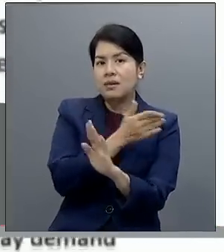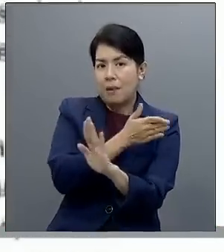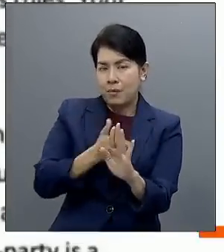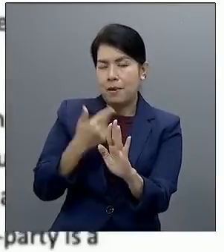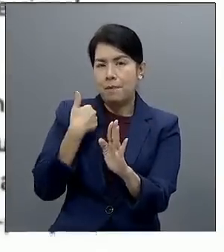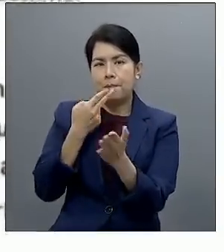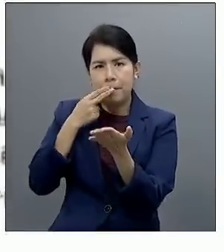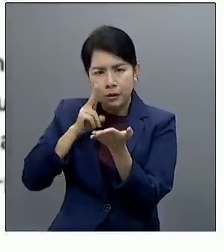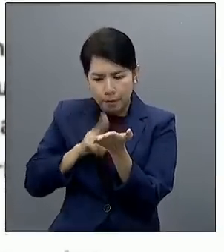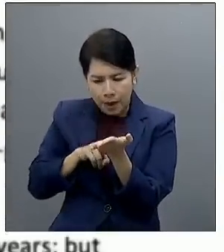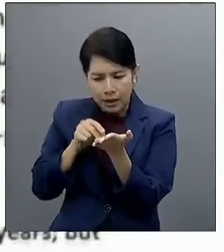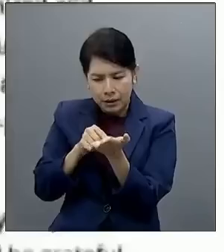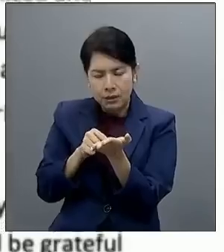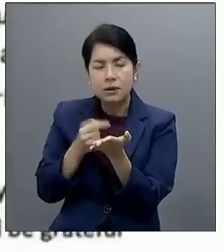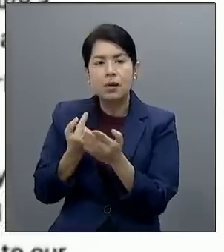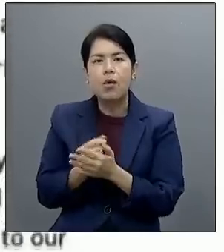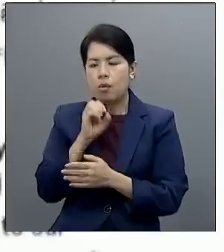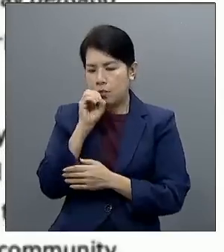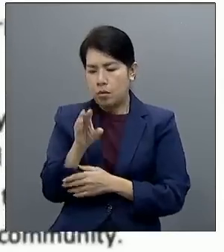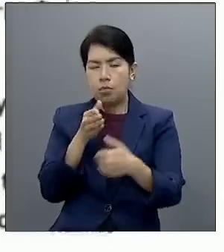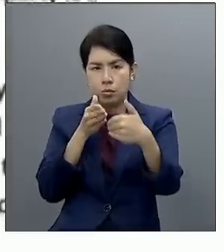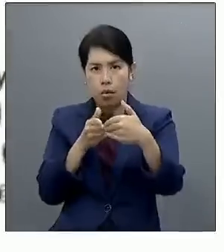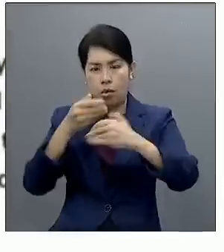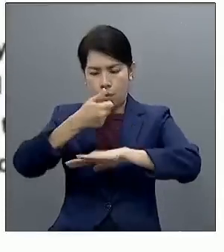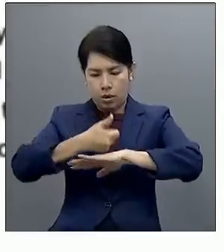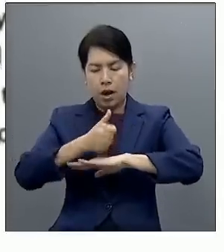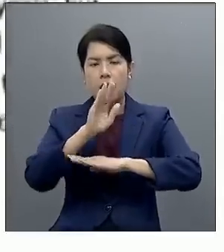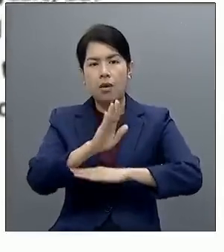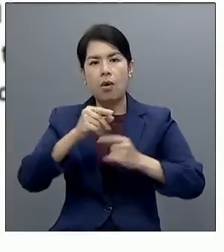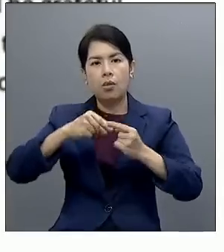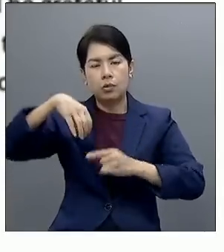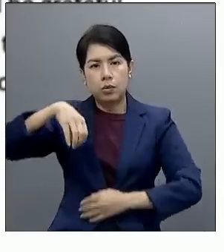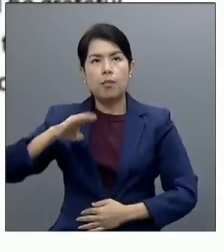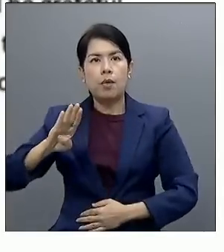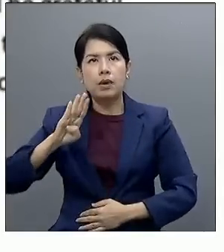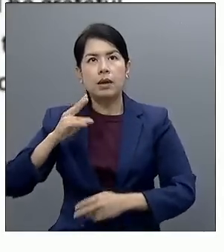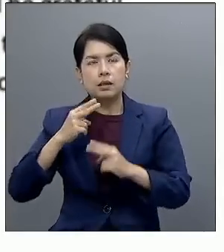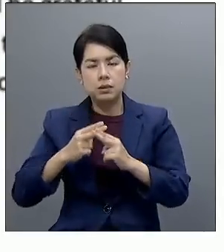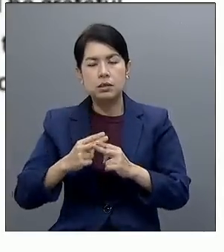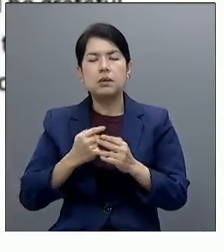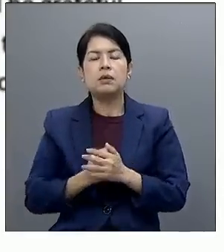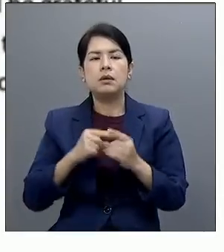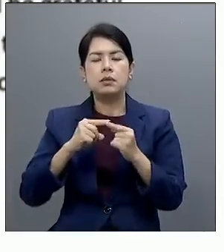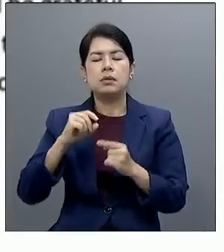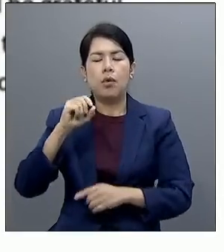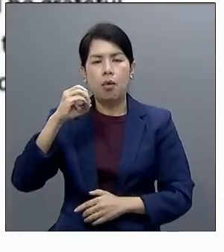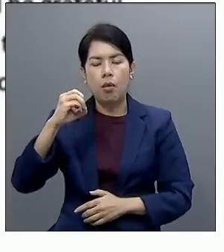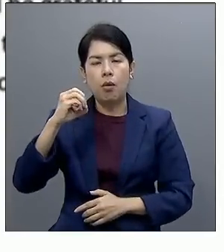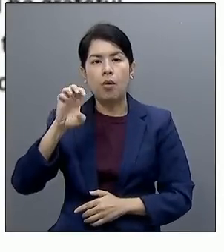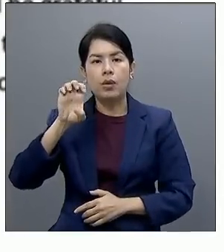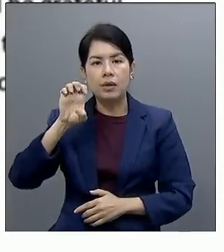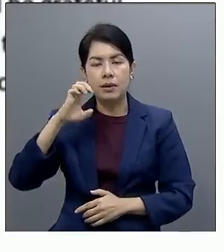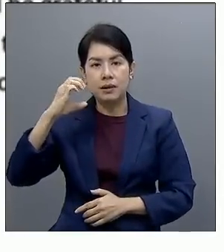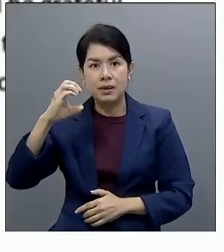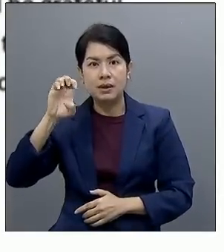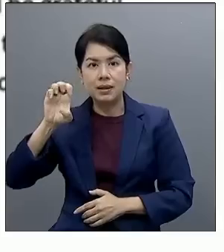ค่ะถูกส่งถึงมือของstruction rush CEOของ Ocean Gateที่เป็น 1ใน 5สมาชิกที่อยู่บนเรือไททันที่หายไปด้วยนะคะ